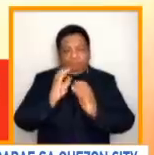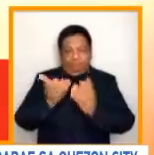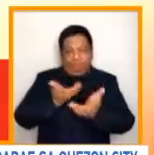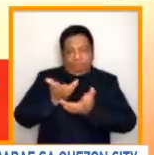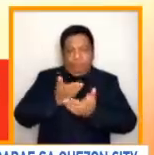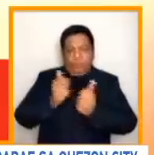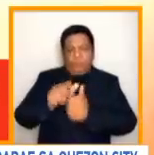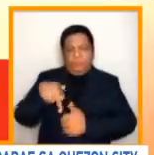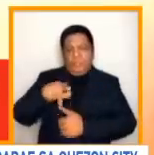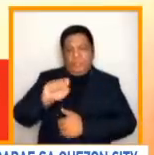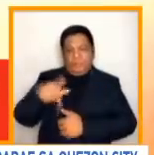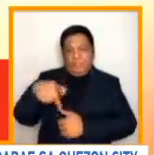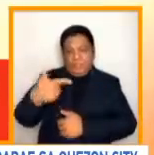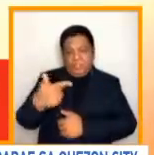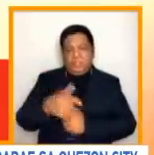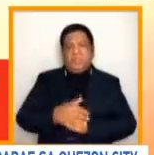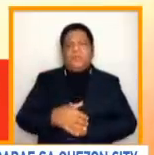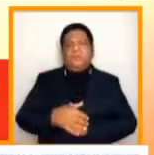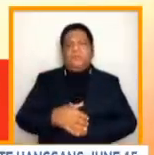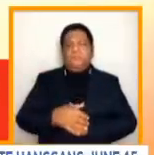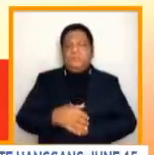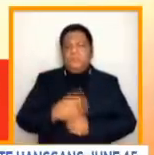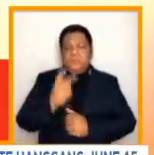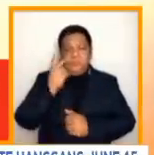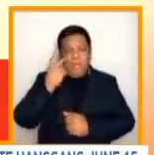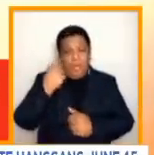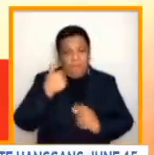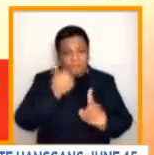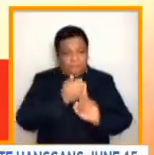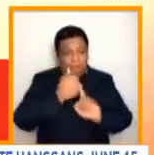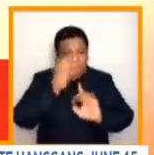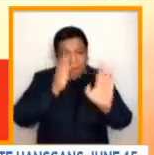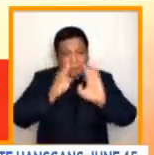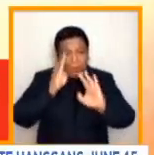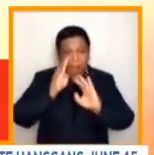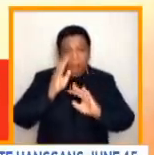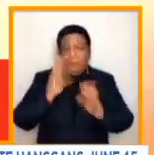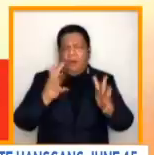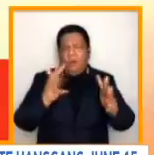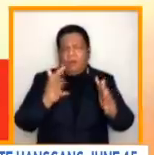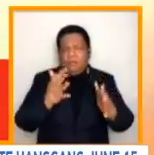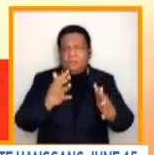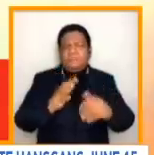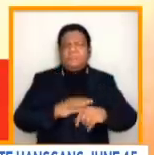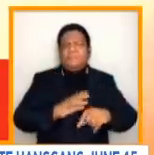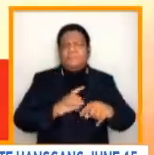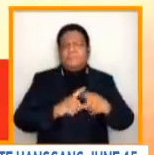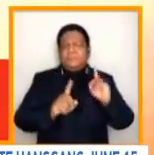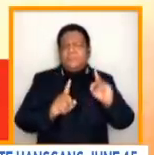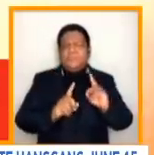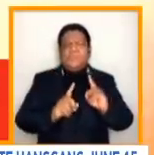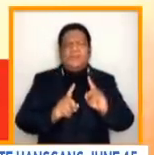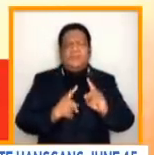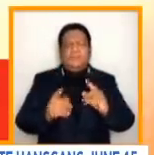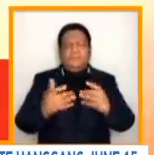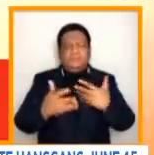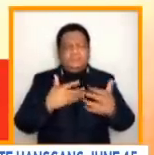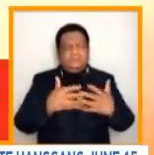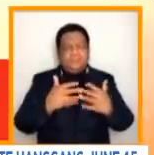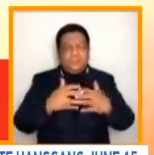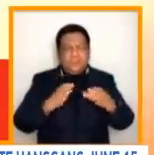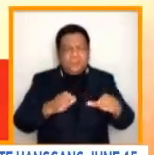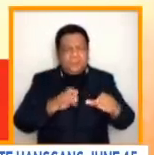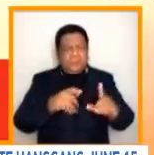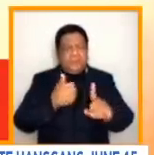initially, wala naman na nakikita tayo na problema sa kanya. Bagamat, alam mo, kahit hindi mo pagbasihan eh, regardless na yung kanyang background o may mga